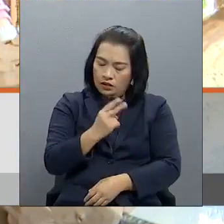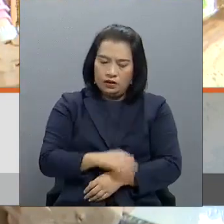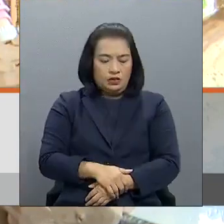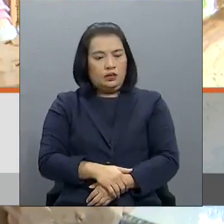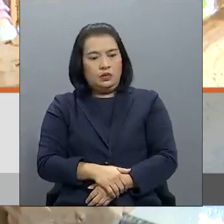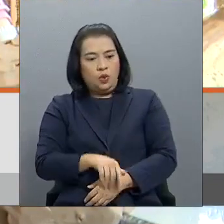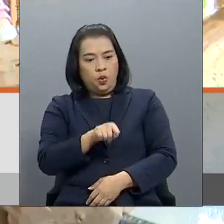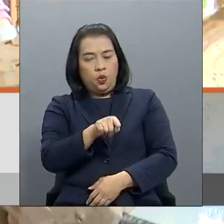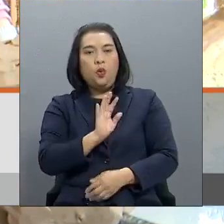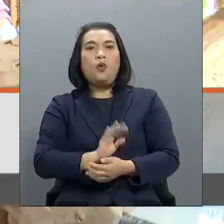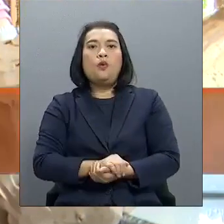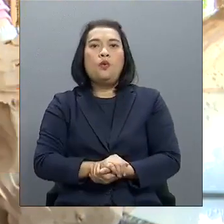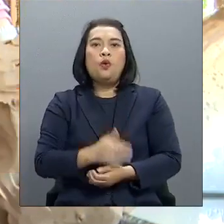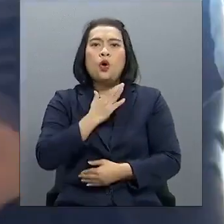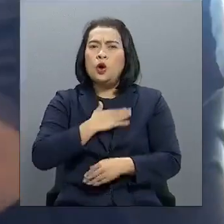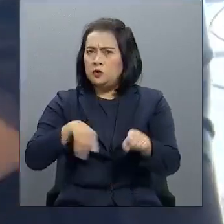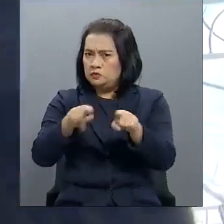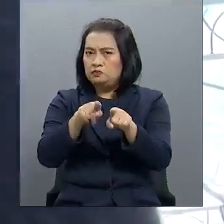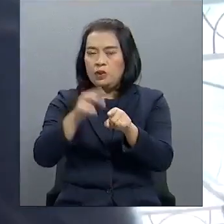มากแล้วเราต้องเก่งให้ได้อย่างโปรฮะ